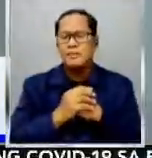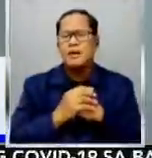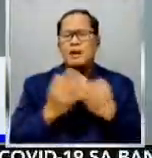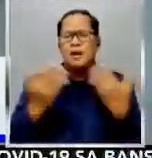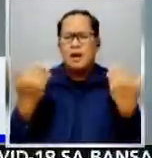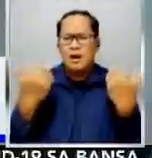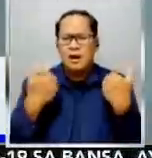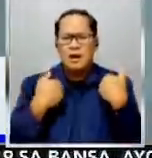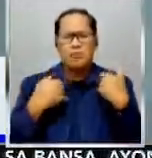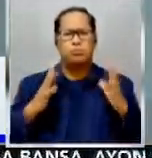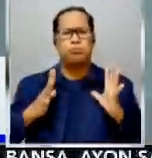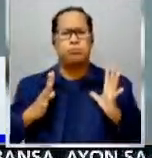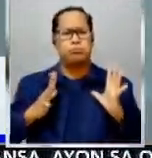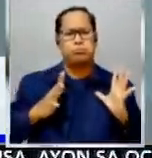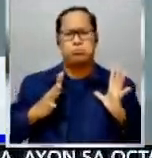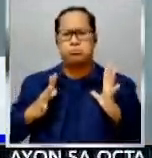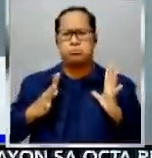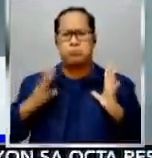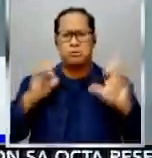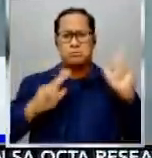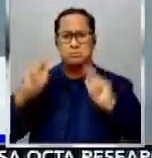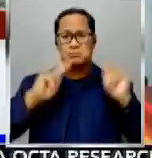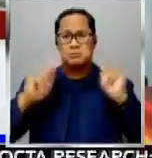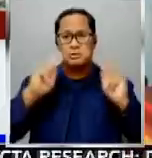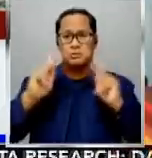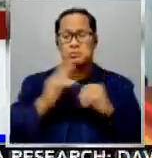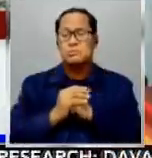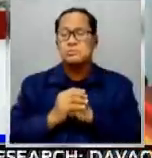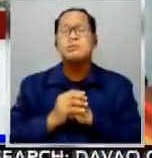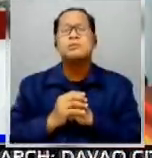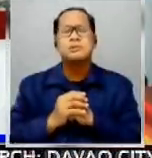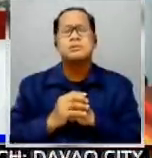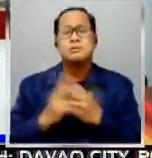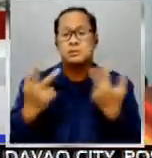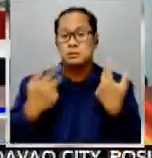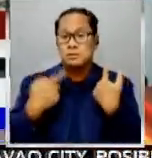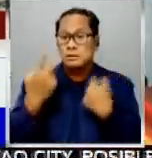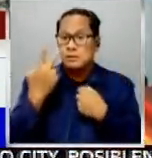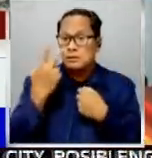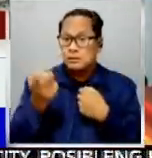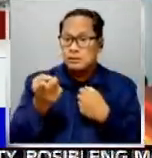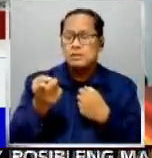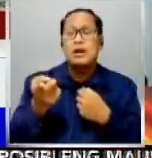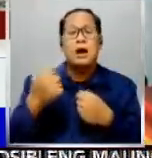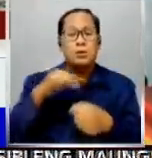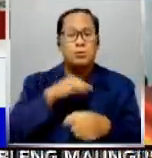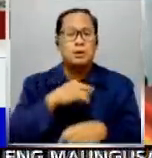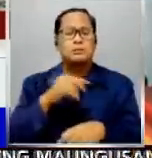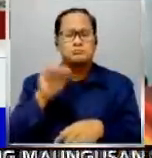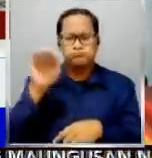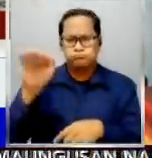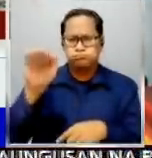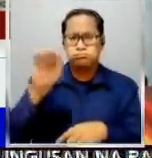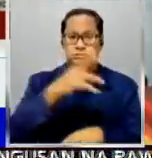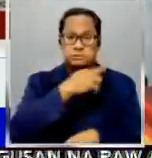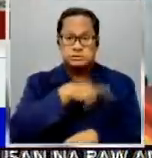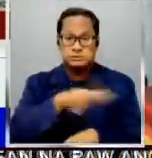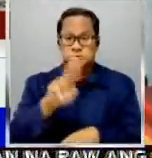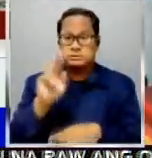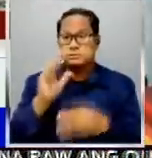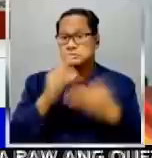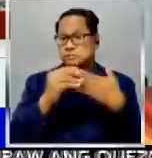mga residente. We have appealed to our religious leaders to instead